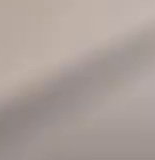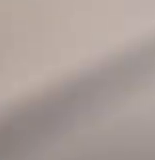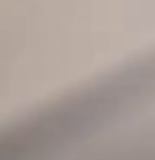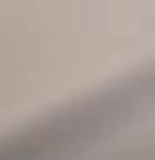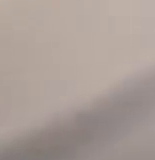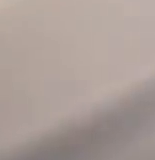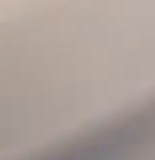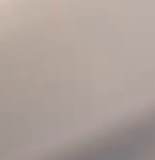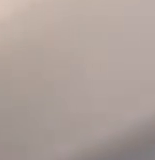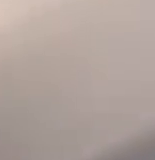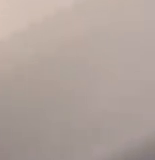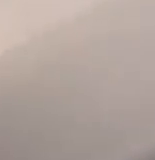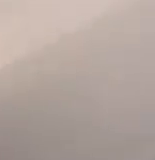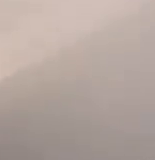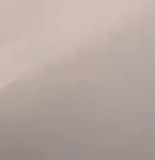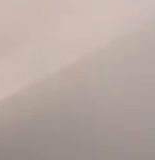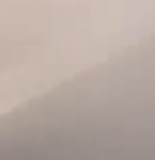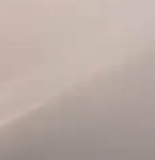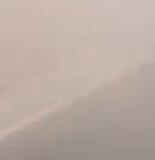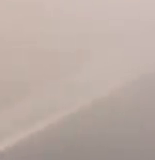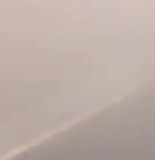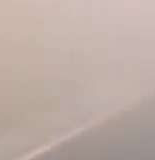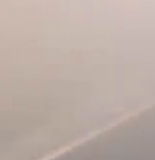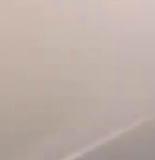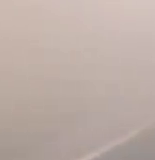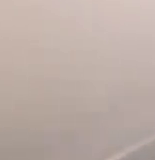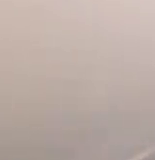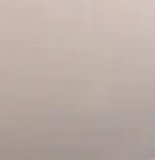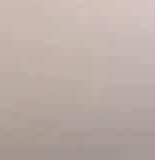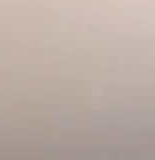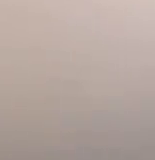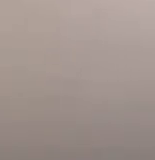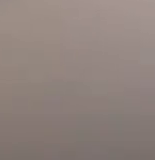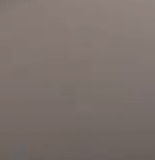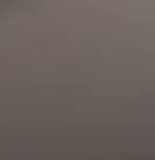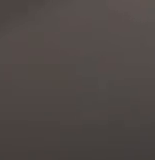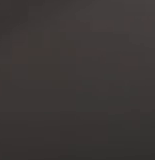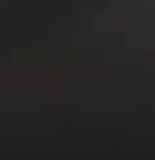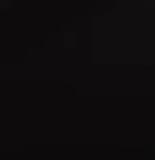TV at sa www.gmanews.tv.